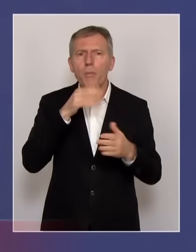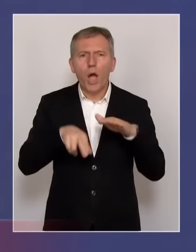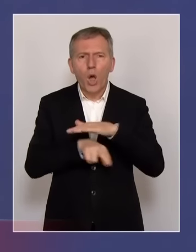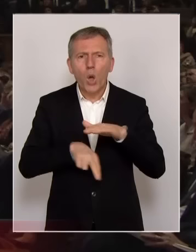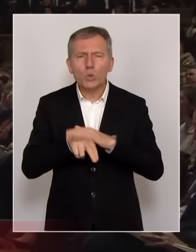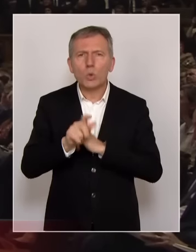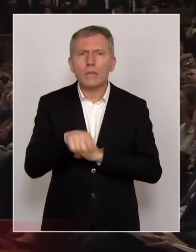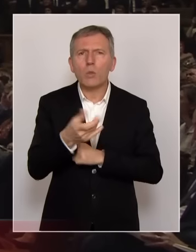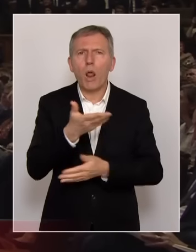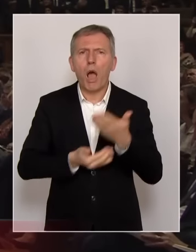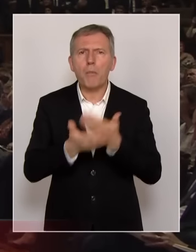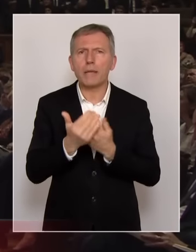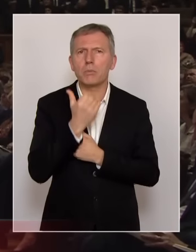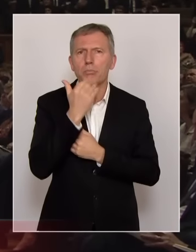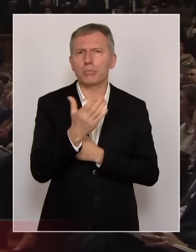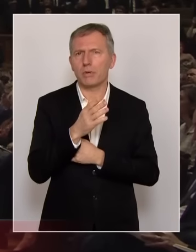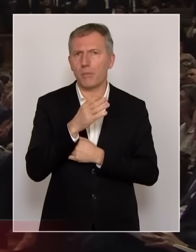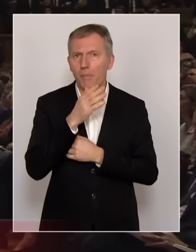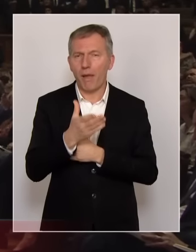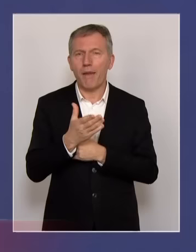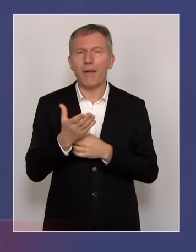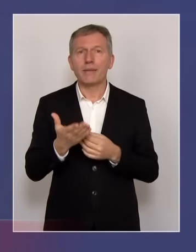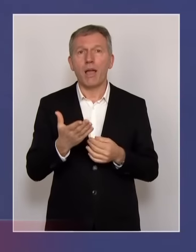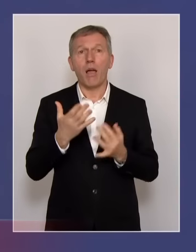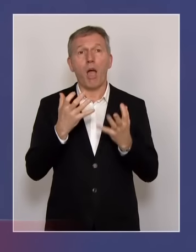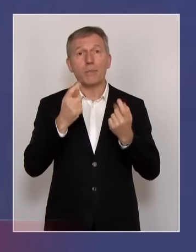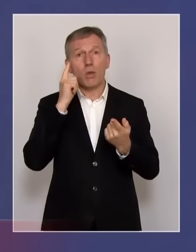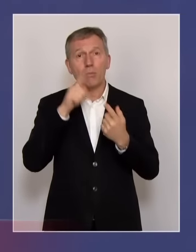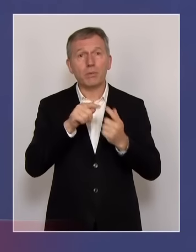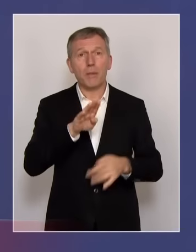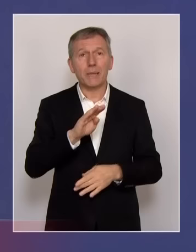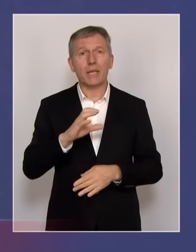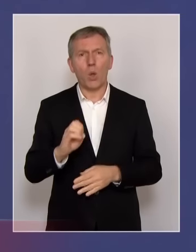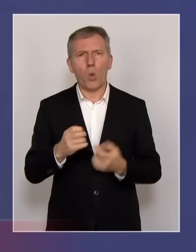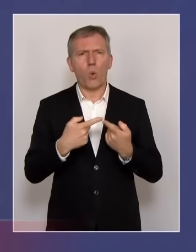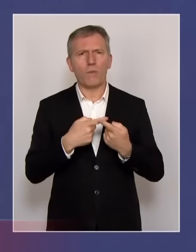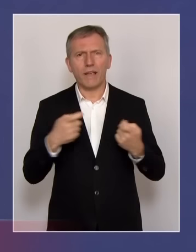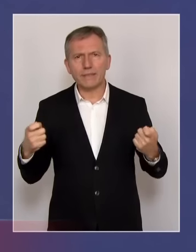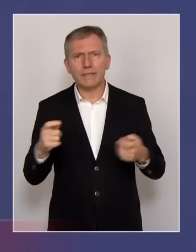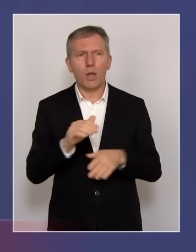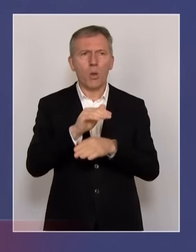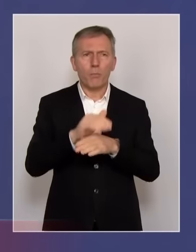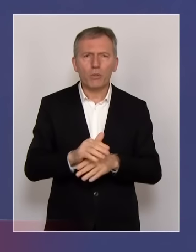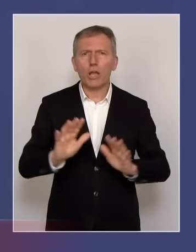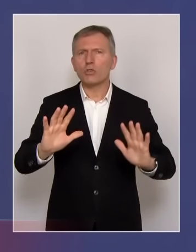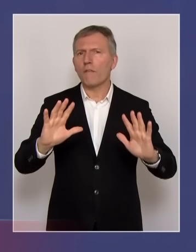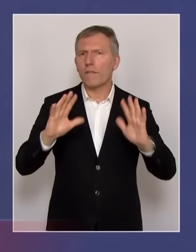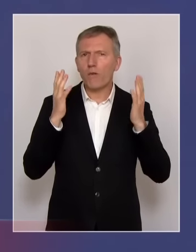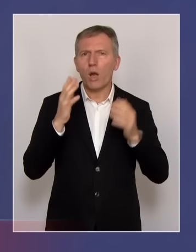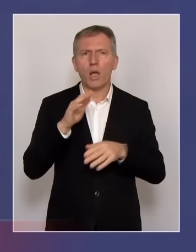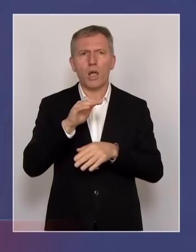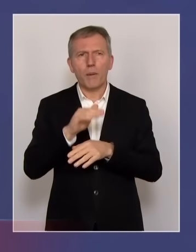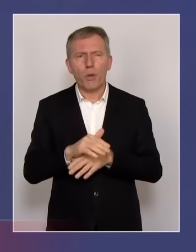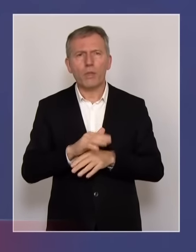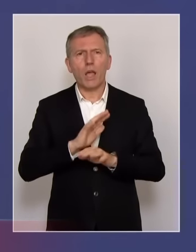naturelles qui ne sont pas remplaçables et c'est pourquoi l'ambition de biodiversité l'ambition de protection de nos forêts de nos